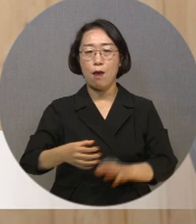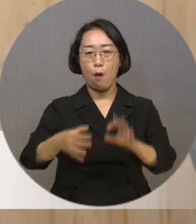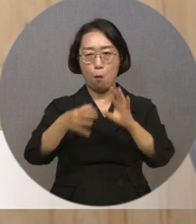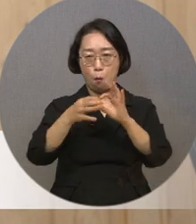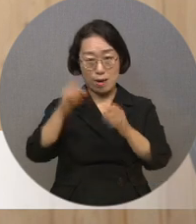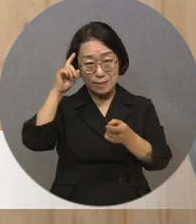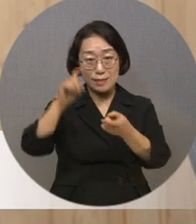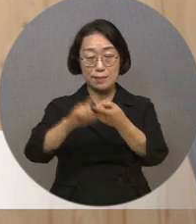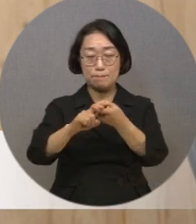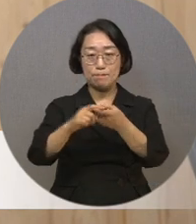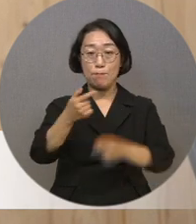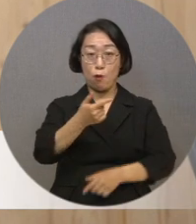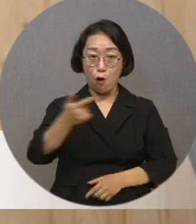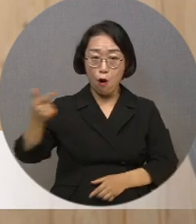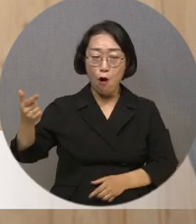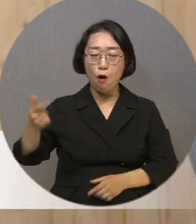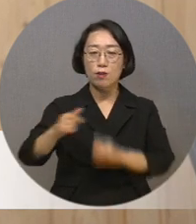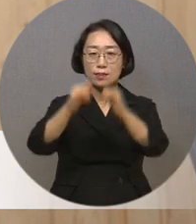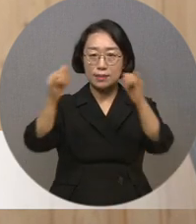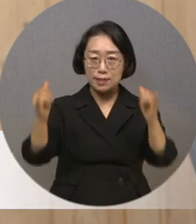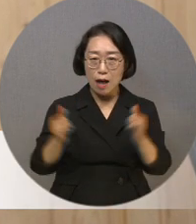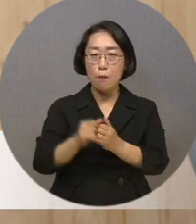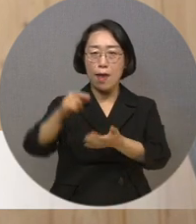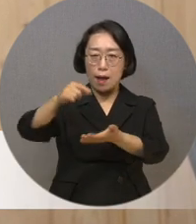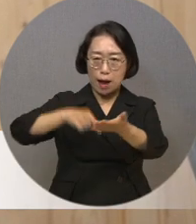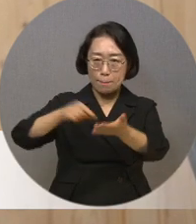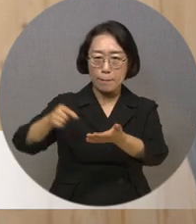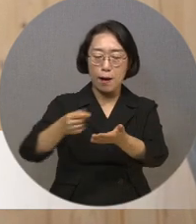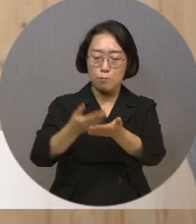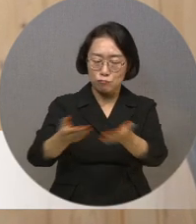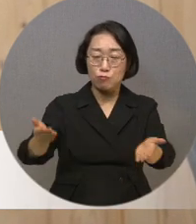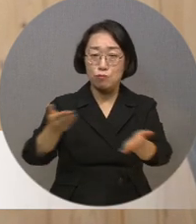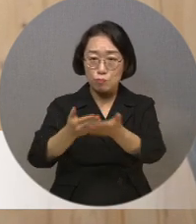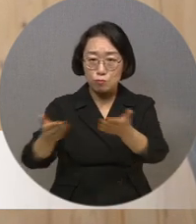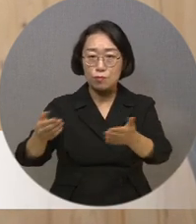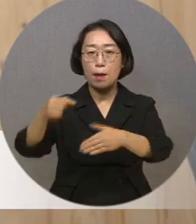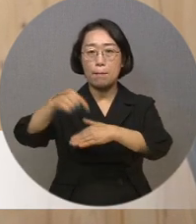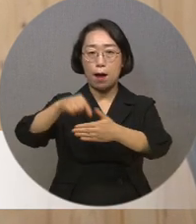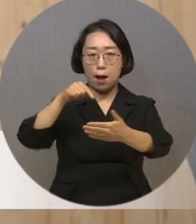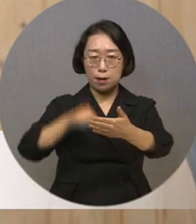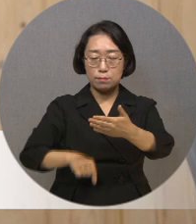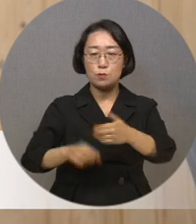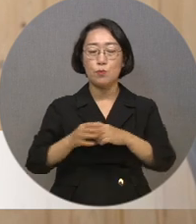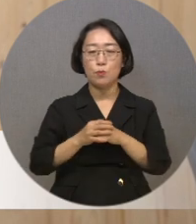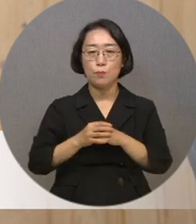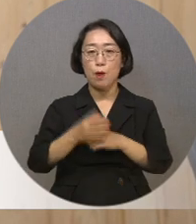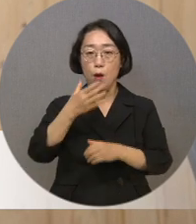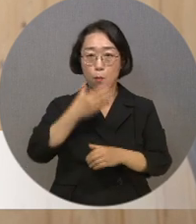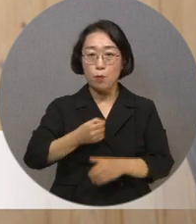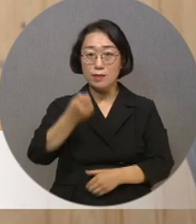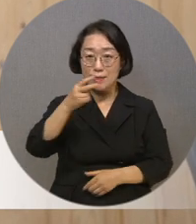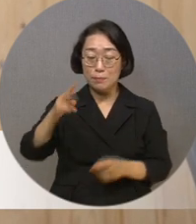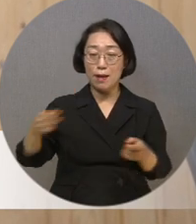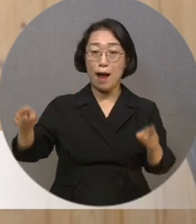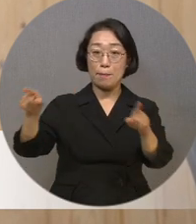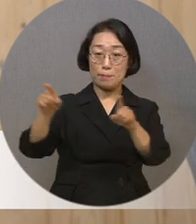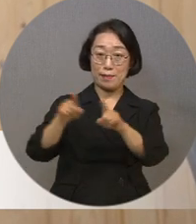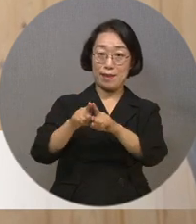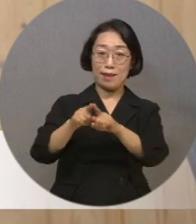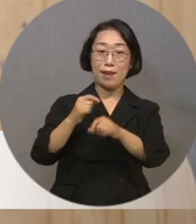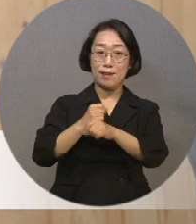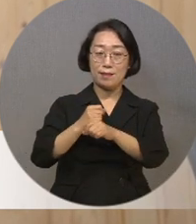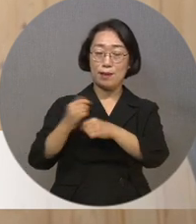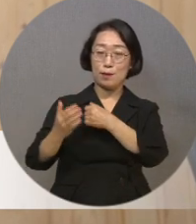관심을 많이 두고 또 사회에 환원한다는 그런 마음으로 이 복지TV와 같이 이렇게 하는데